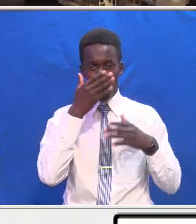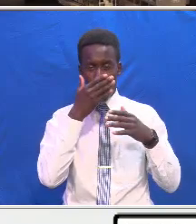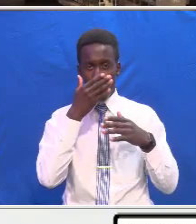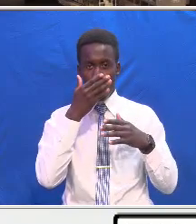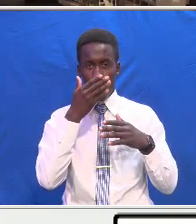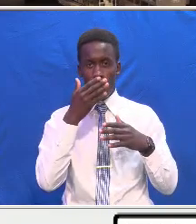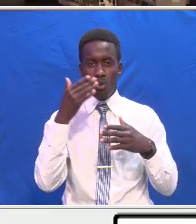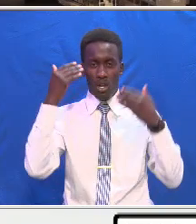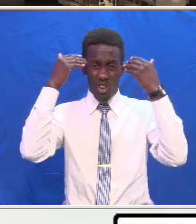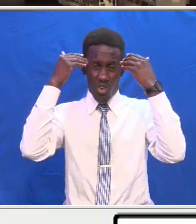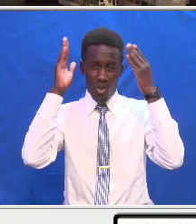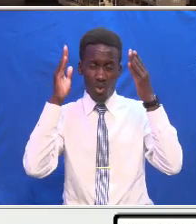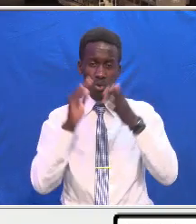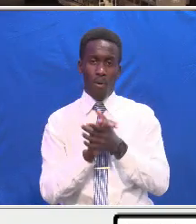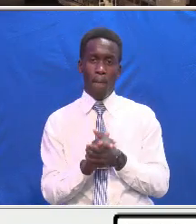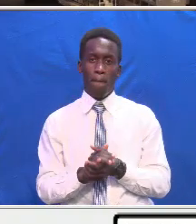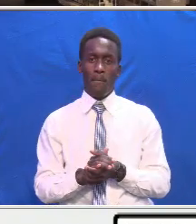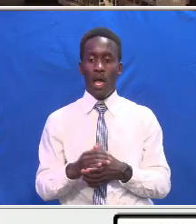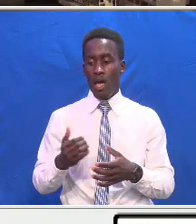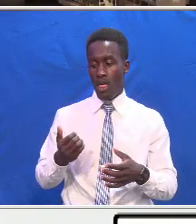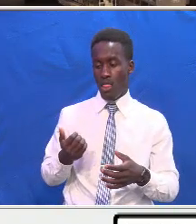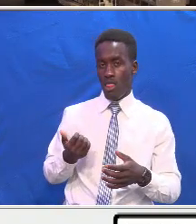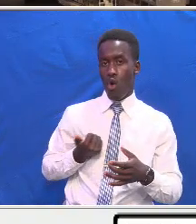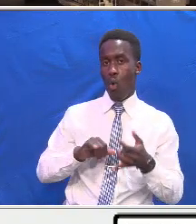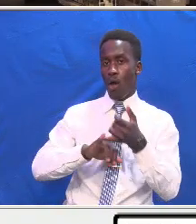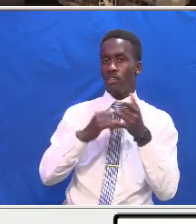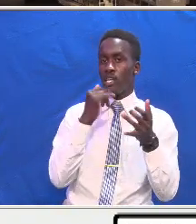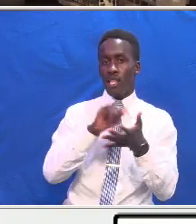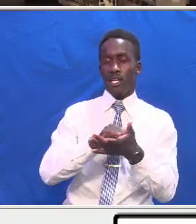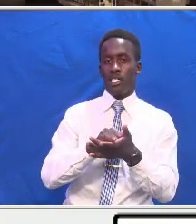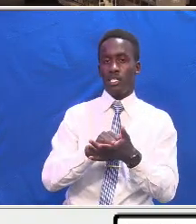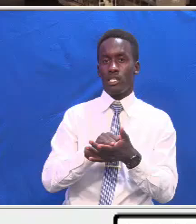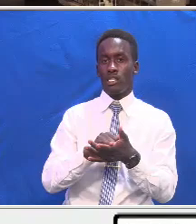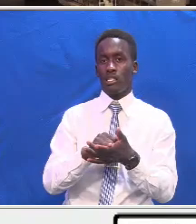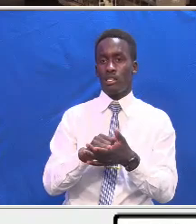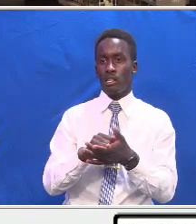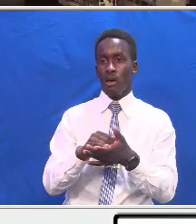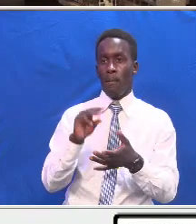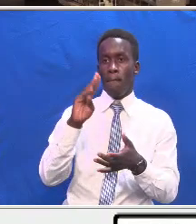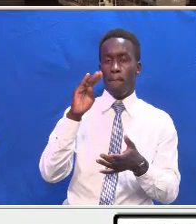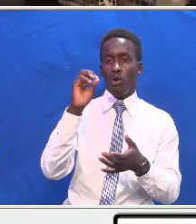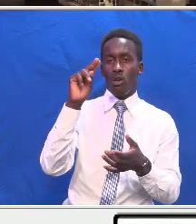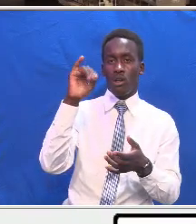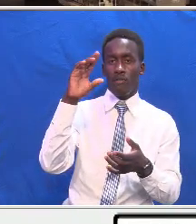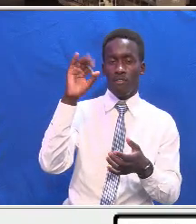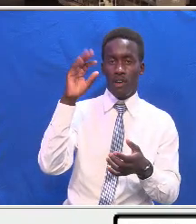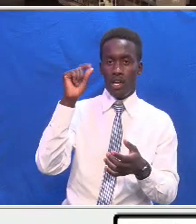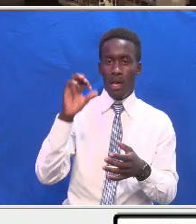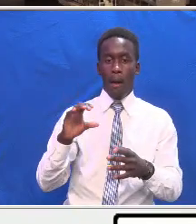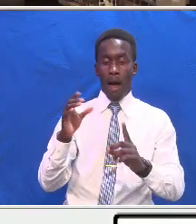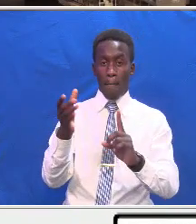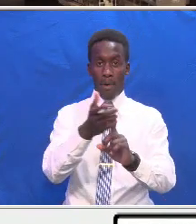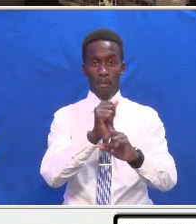Kagwongo, mkewe Mwangi, Njeri Mwangi, anasema mwanaharakati huyo alichukuliwa na watu sita wanaosemekana kufika